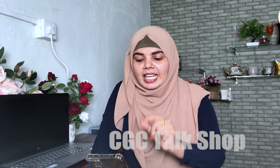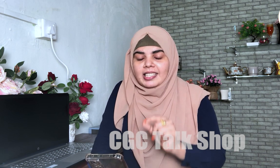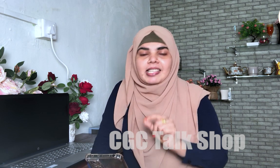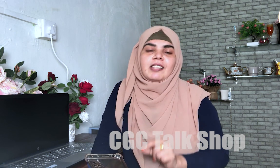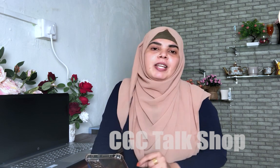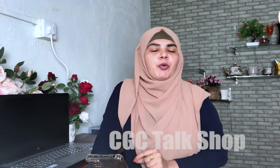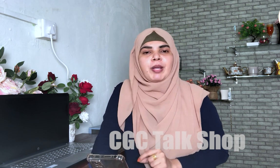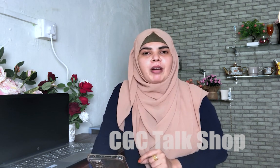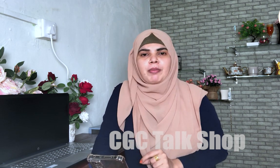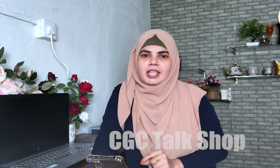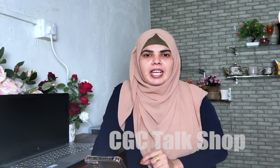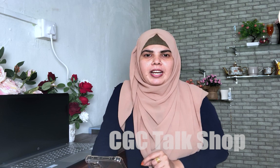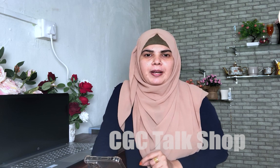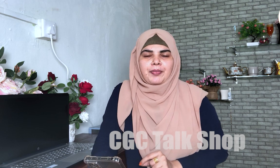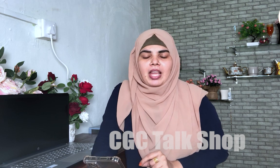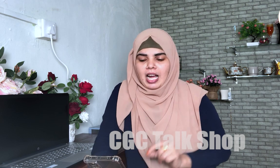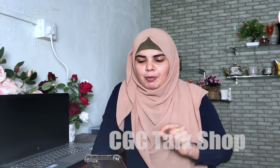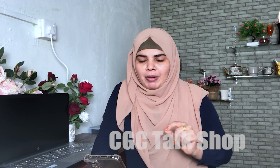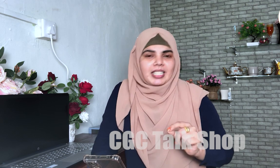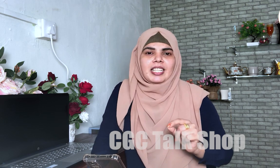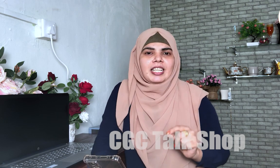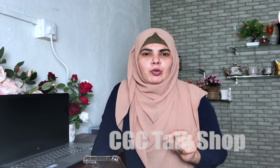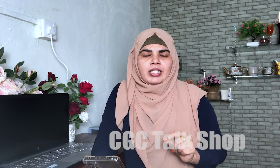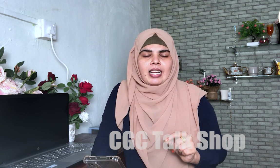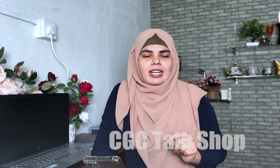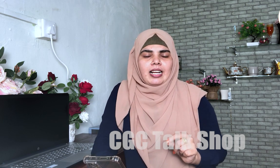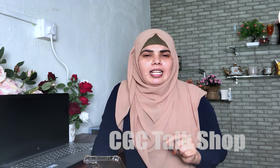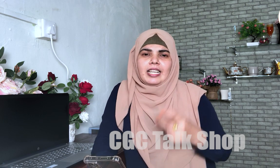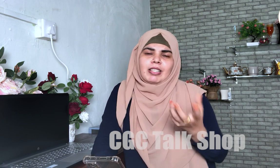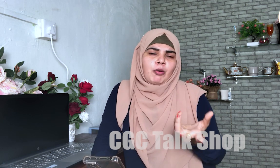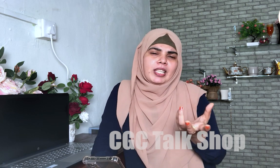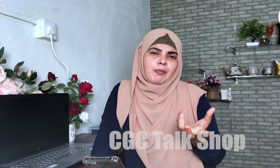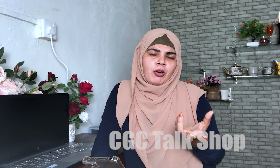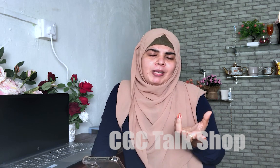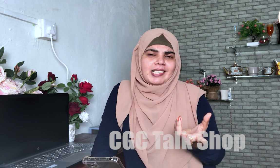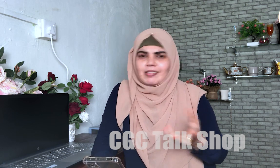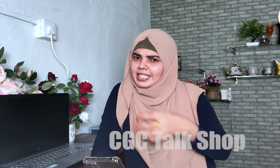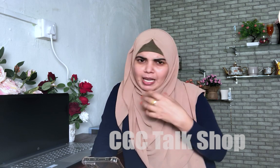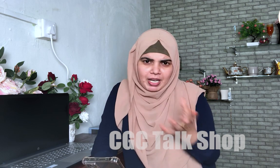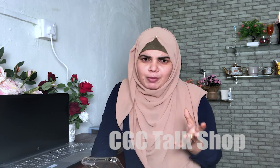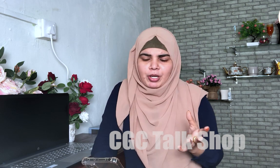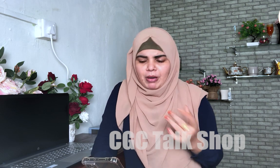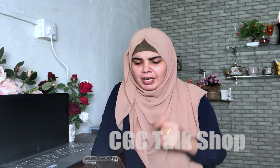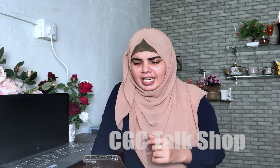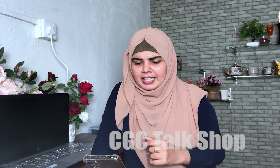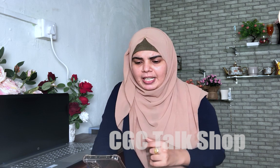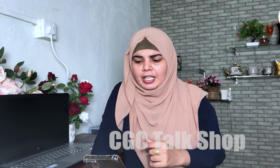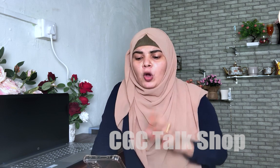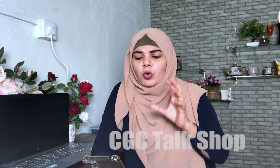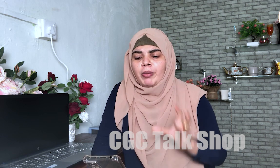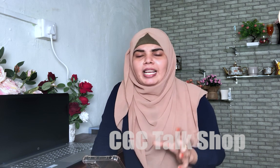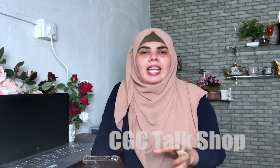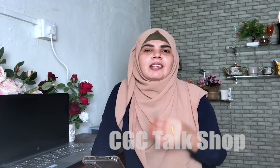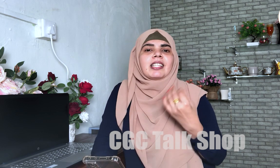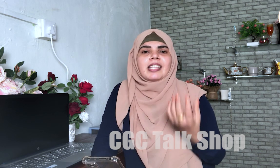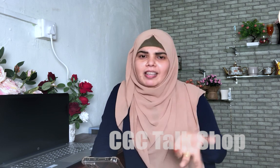வர்த்தகத்தை இல்லாது செய்துவிட முடியுமா அப்படின்னு கேட்கிறாரு. அப்போ மரண தண்டனை கொடுத்தாக்கா இங்க வந்து போதைப் பொருள் பிசினஸ் வந்து இல்லாமக்கிட முடியுமா அப்படின்னு